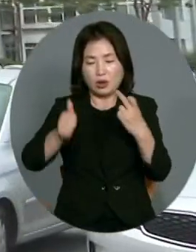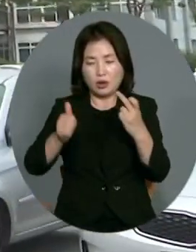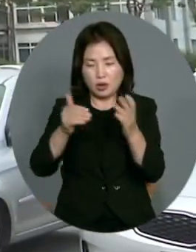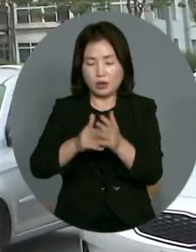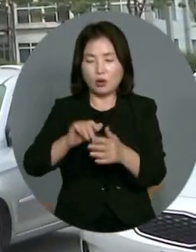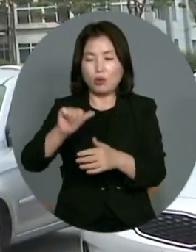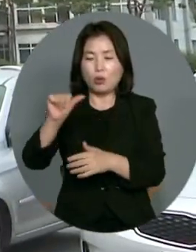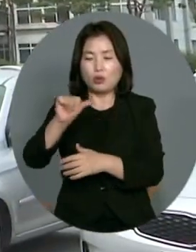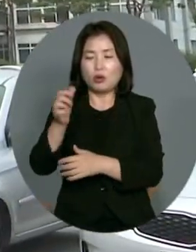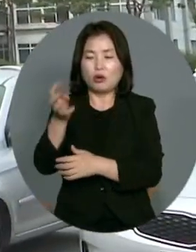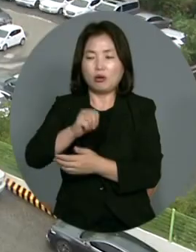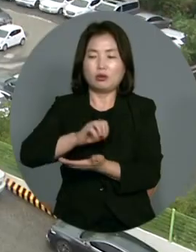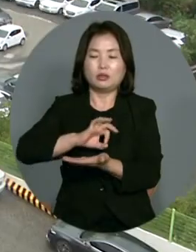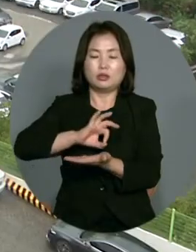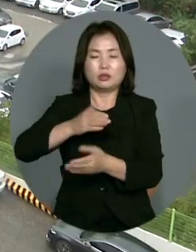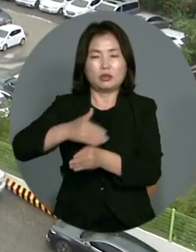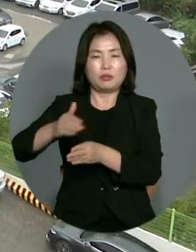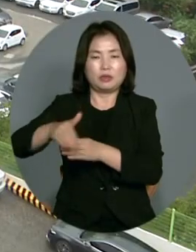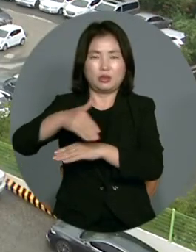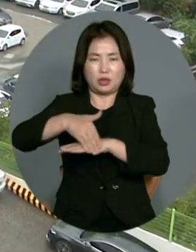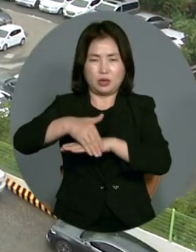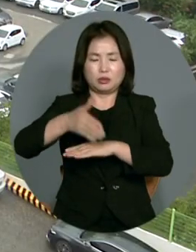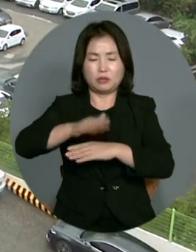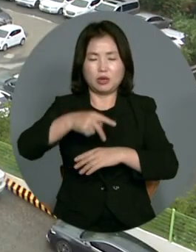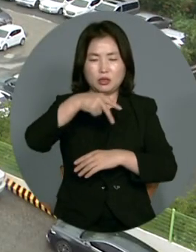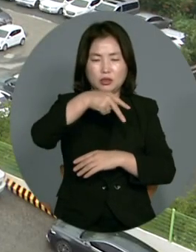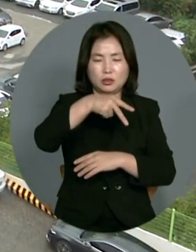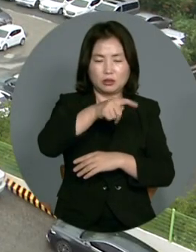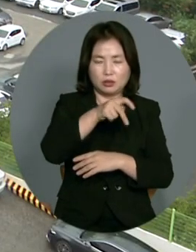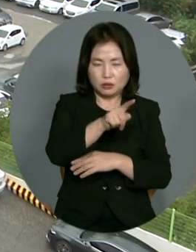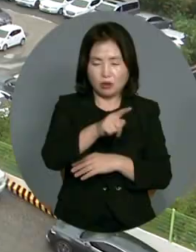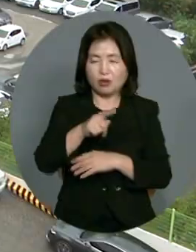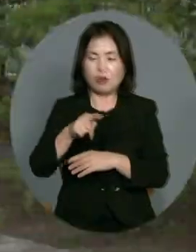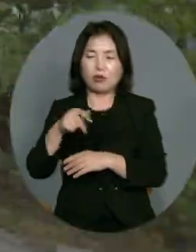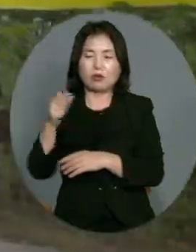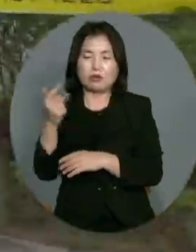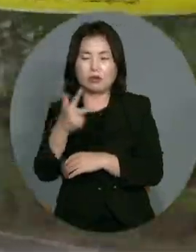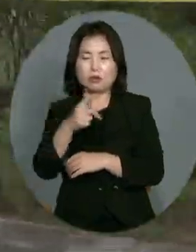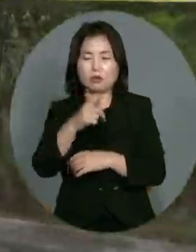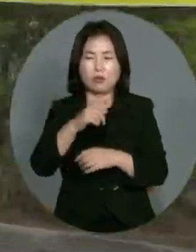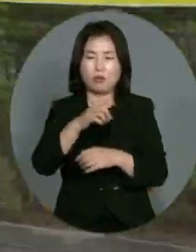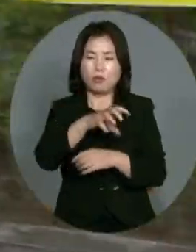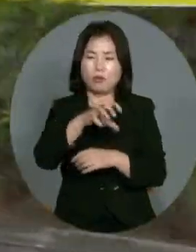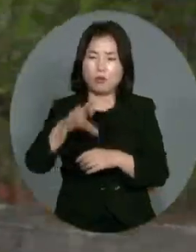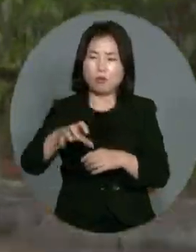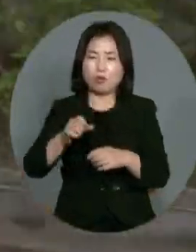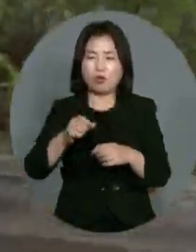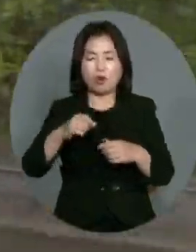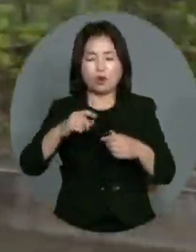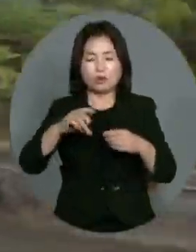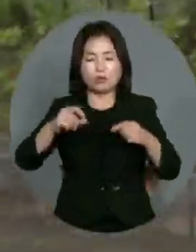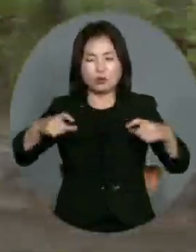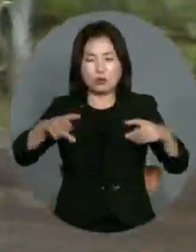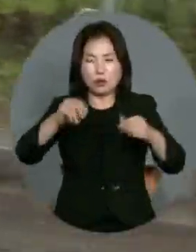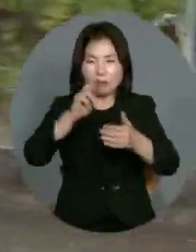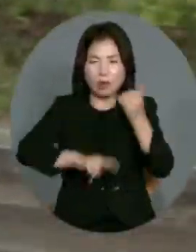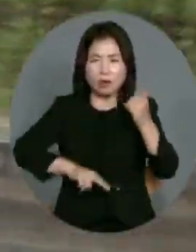원을 상환할 계획입니다. 하지만 성서와 칠곡 행정타운 부지 매각이 주민 반대 등으로 차질이